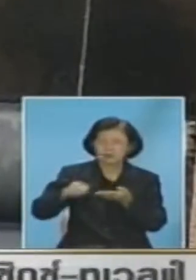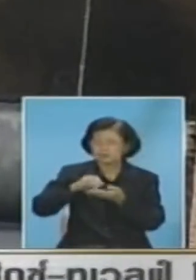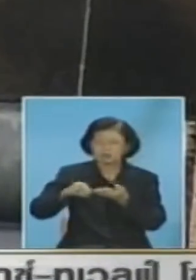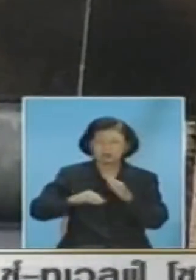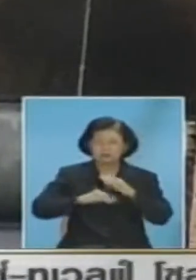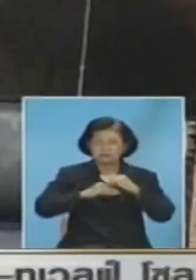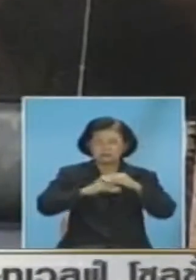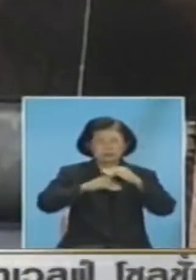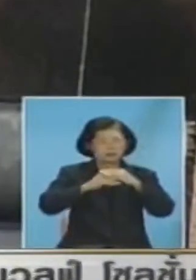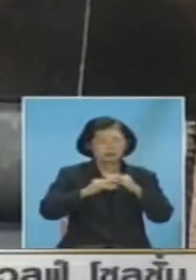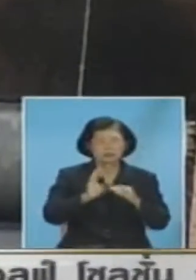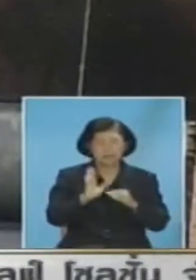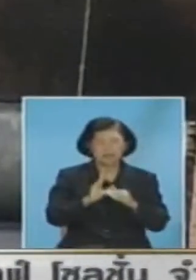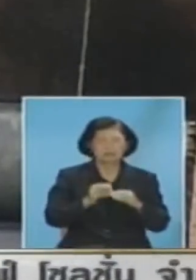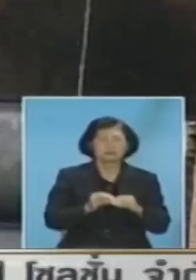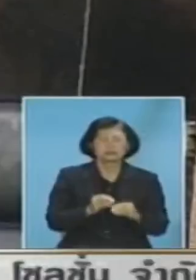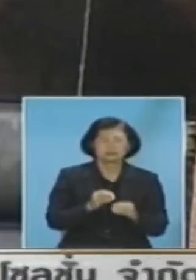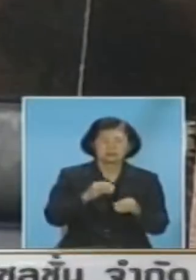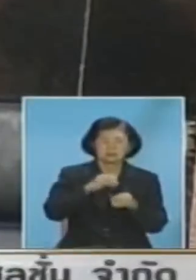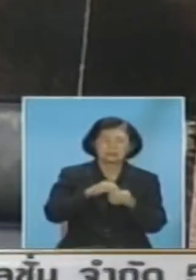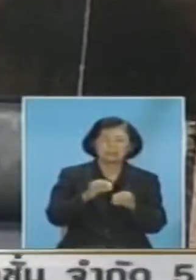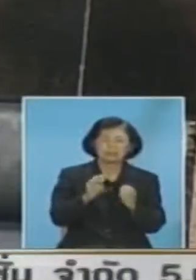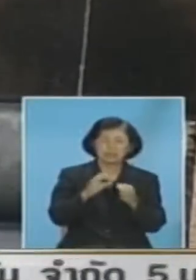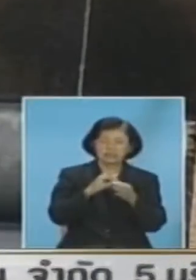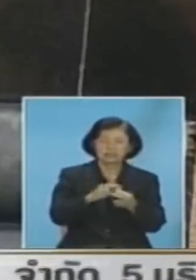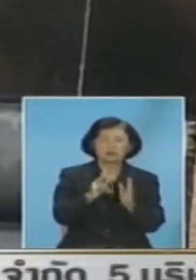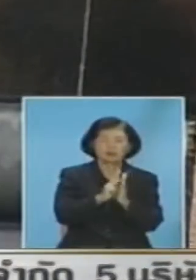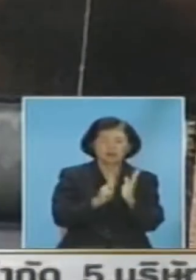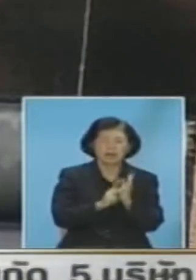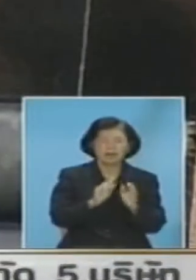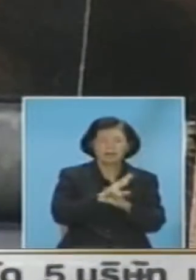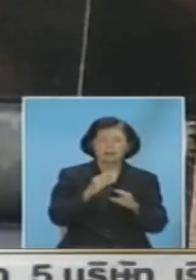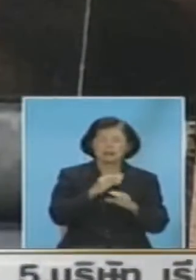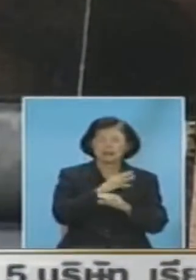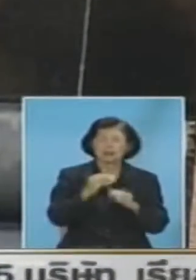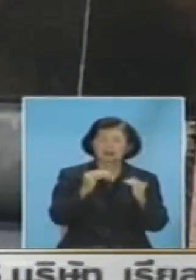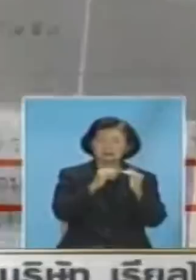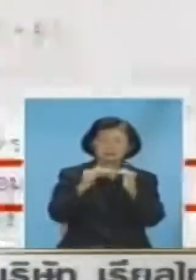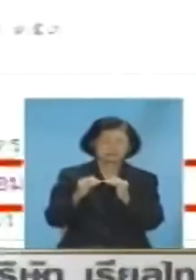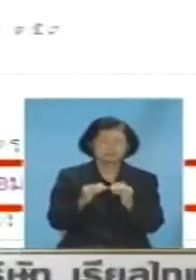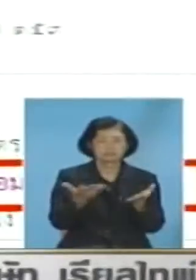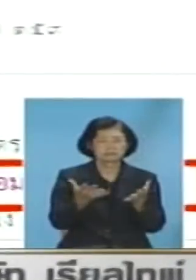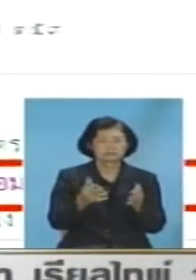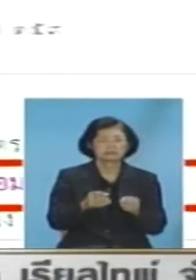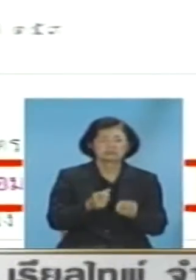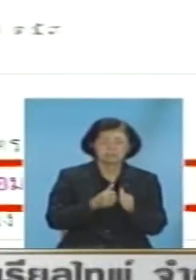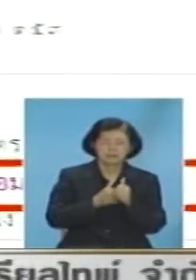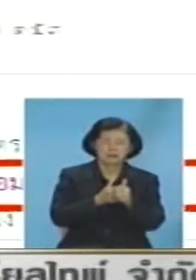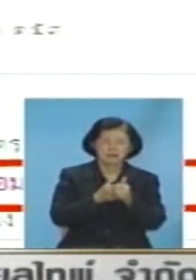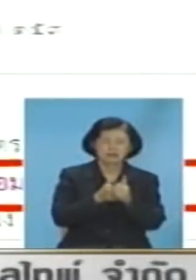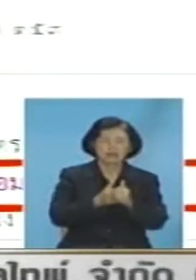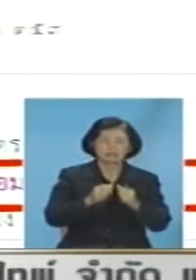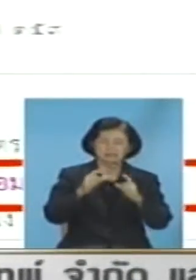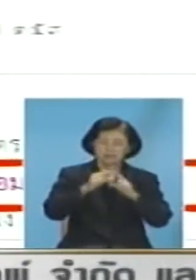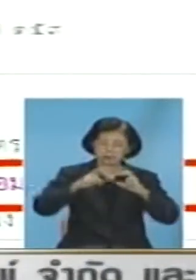ทั้งในข้อกฎหมายและไม่เป็นธรรมอย่างยิ่งค่ะทั้งนี้เป็นไปตามคำวินิจฉัยของศาลรัฐธรรม